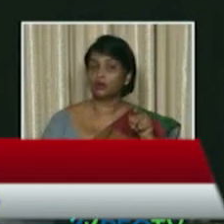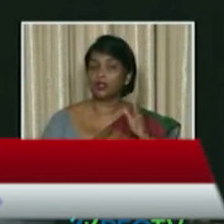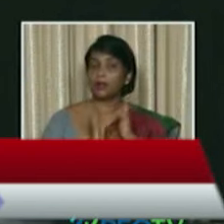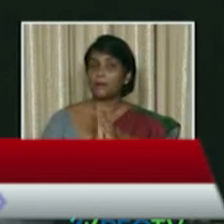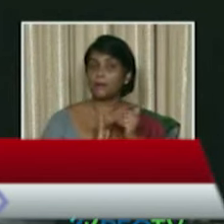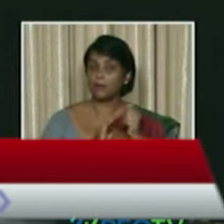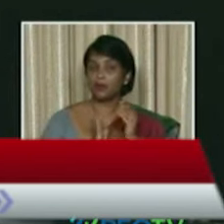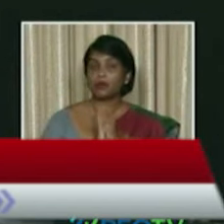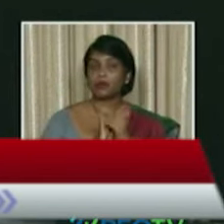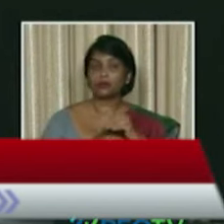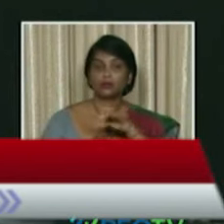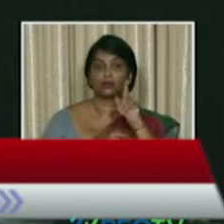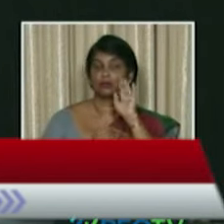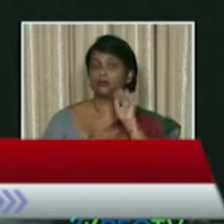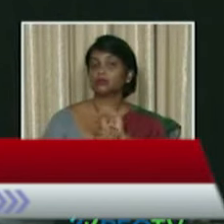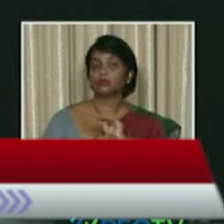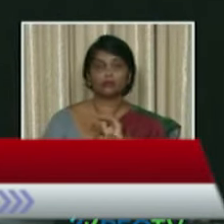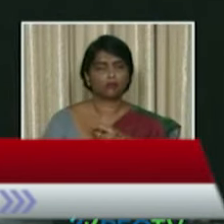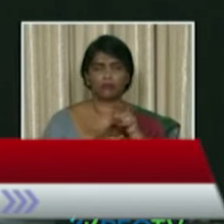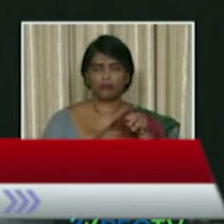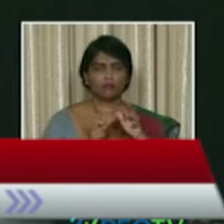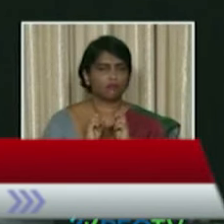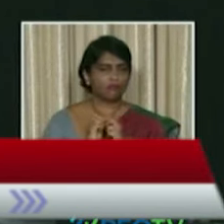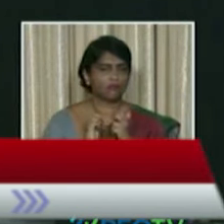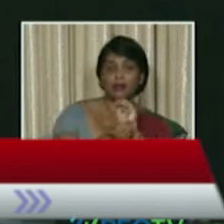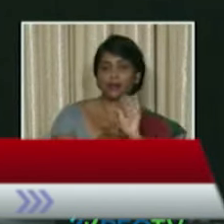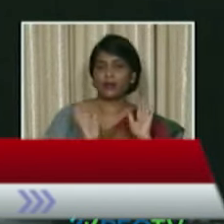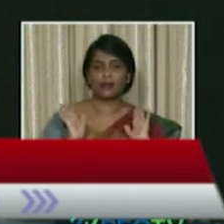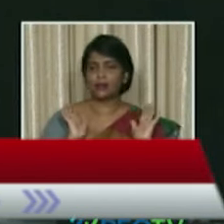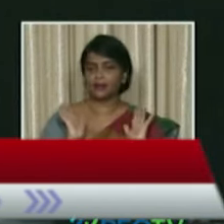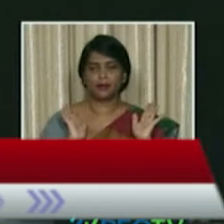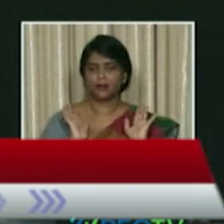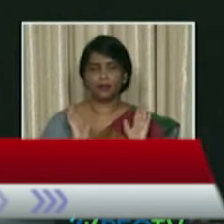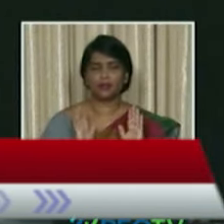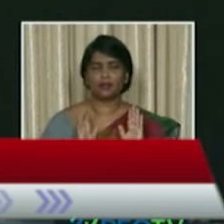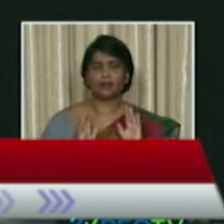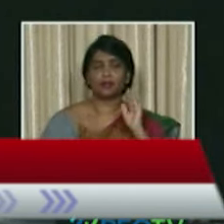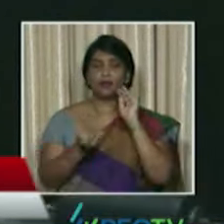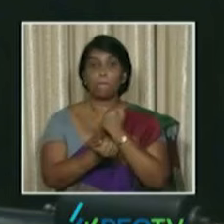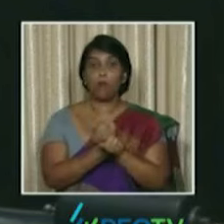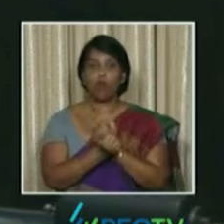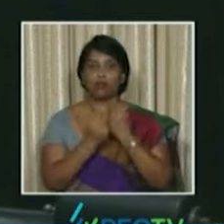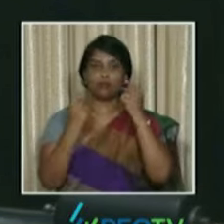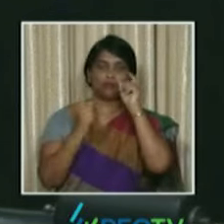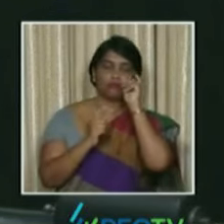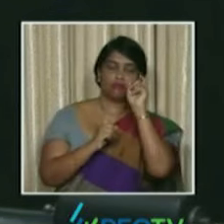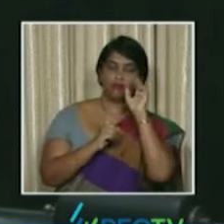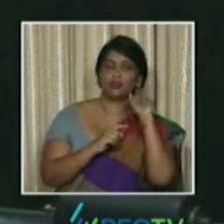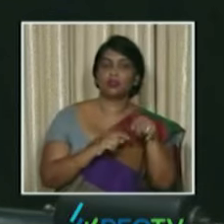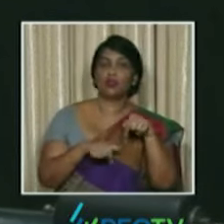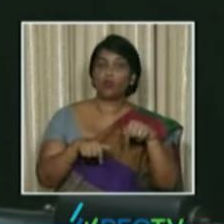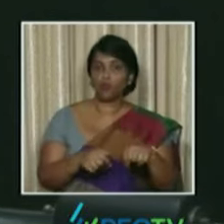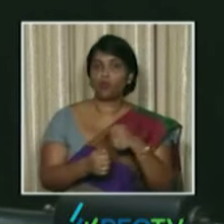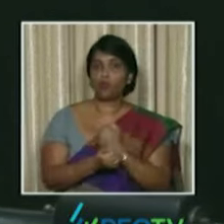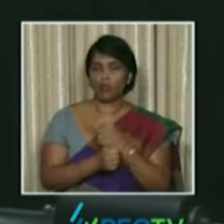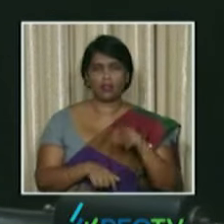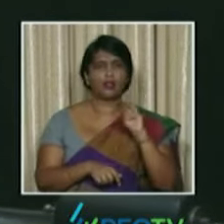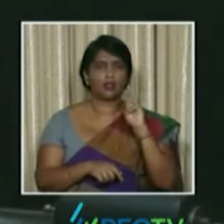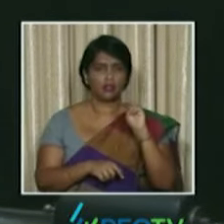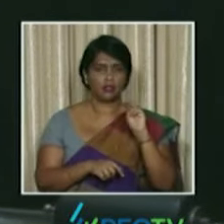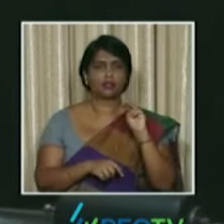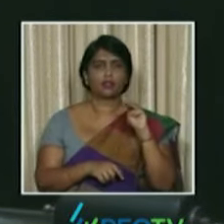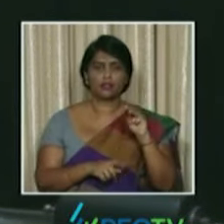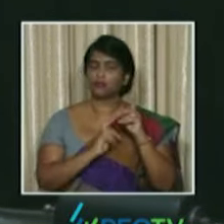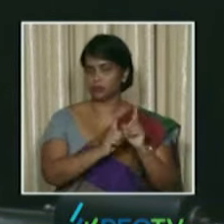පන්සලේ පුදබිමේ ආරක්ෂාවට කිසිම හානියක් බාධාවක් නැහැ. ආරක්ෂාව සැපුවේ පොලිසියෙන්. පොලිසියේ දැනටත් 30ක පමණ ප්‍රමාණයක්